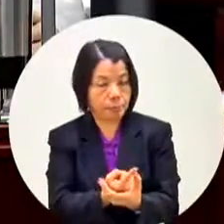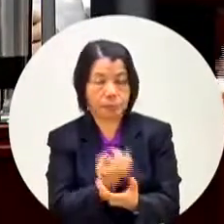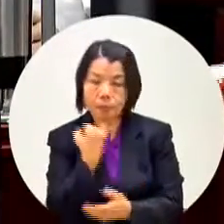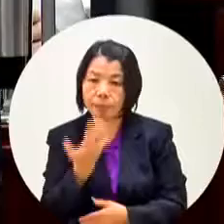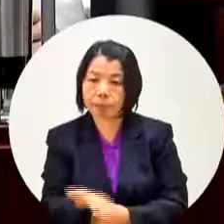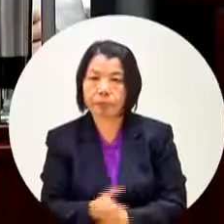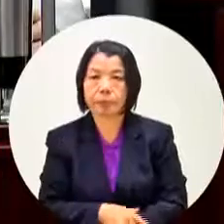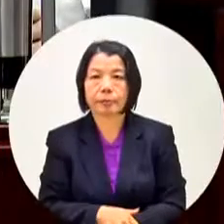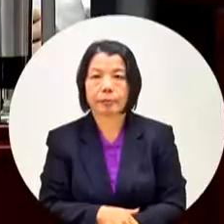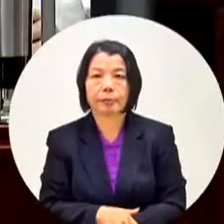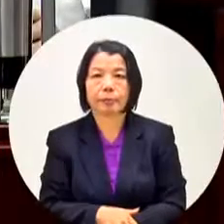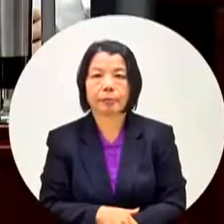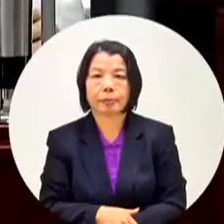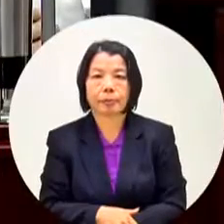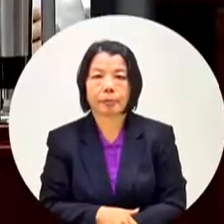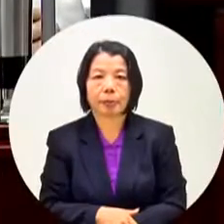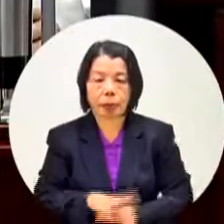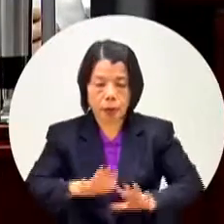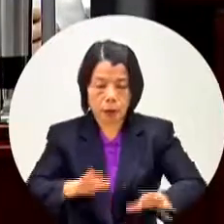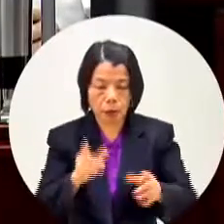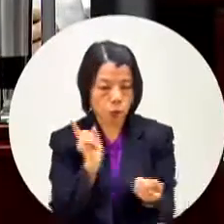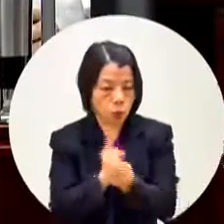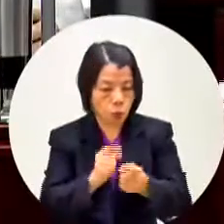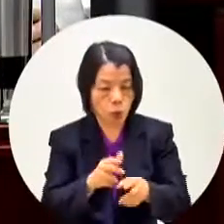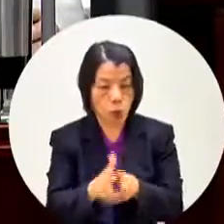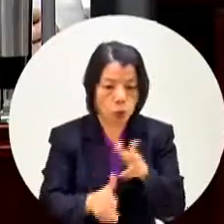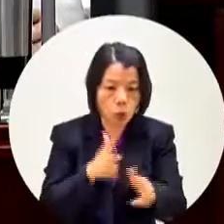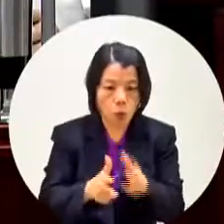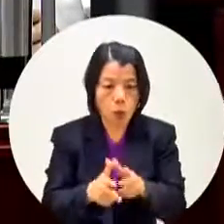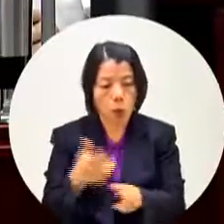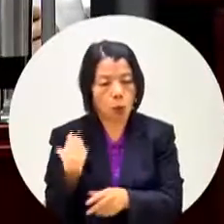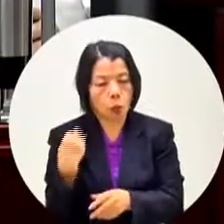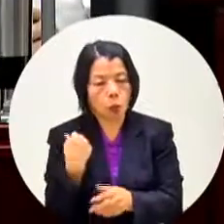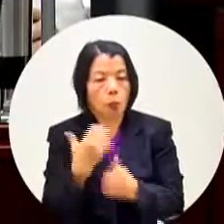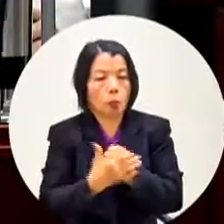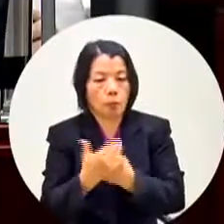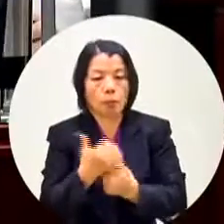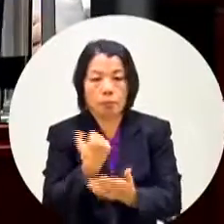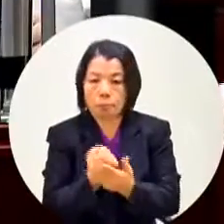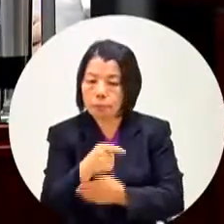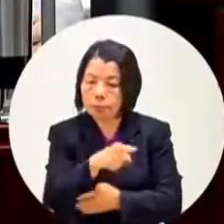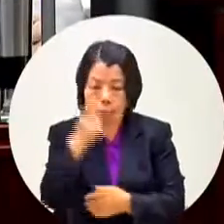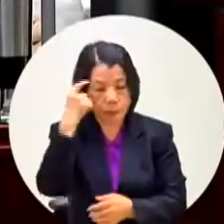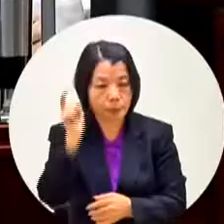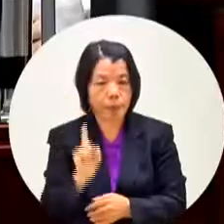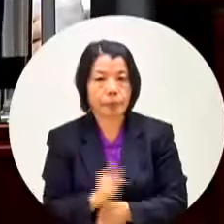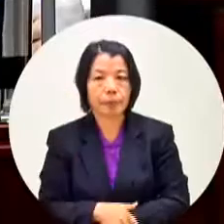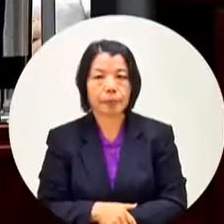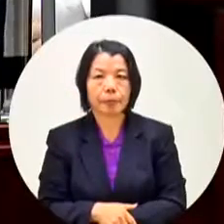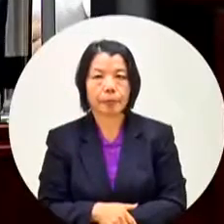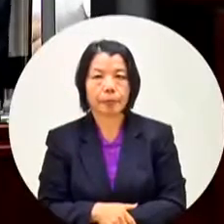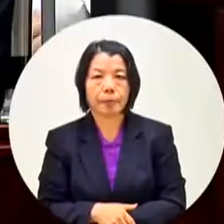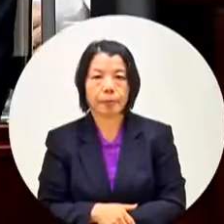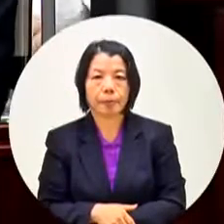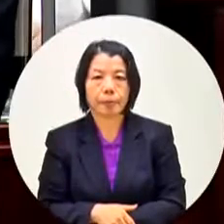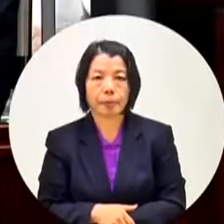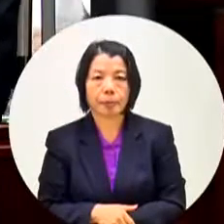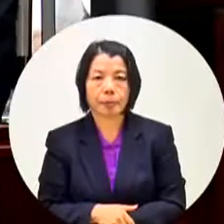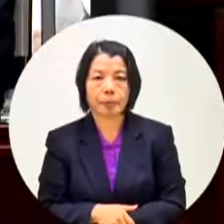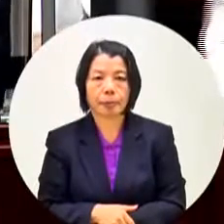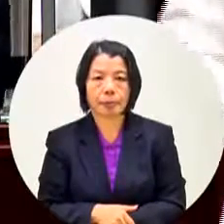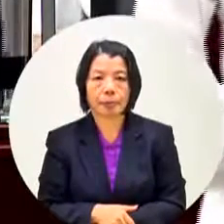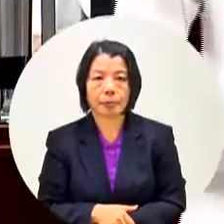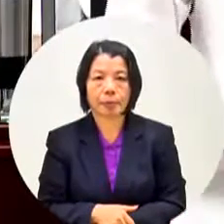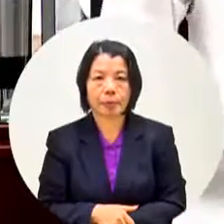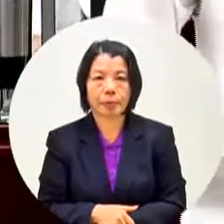目前的进度我们就配合这个都市计划的变更，就是内政部的企业的这个大会的这个通检了。